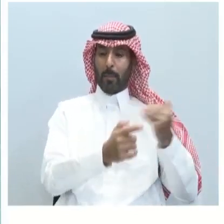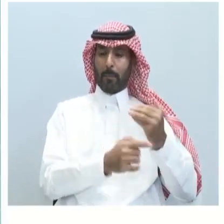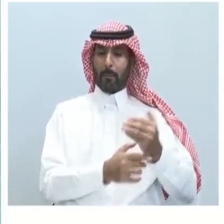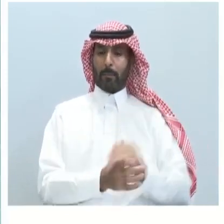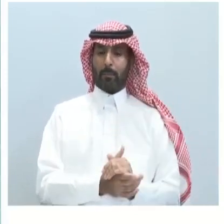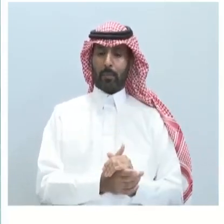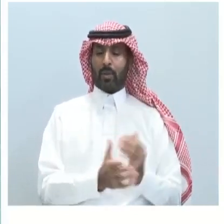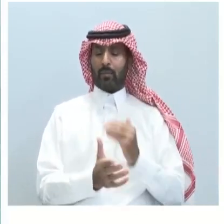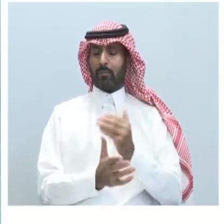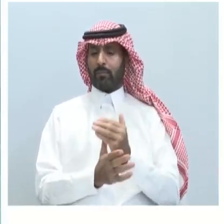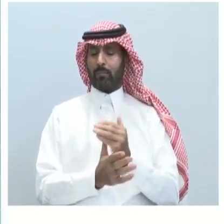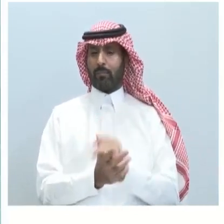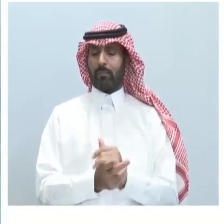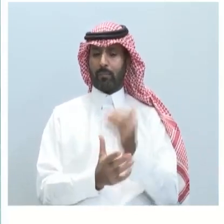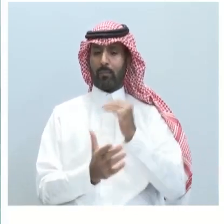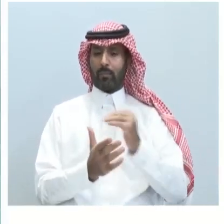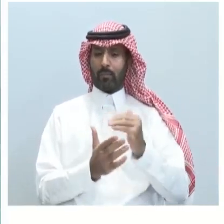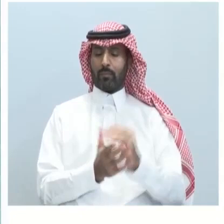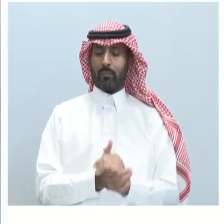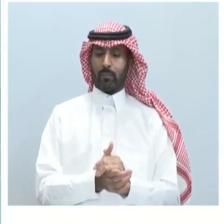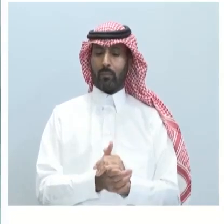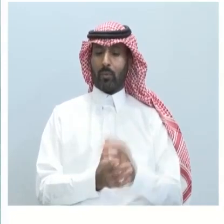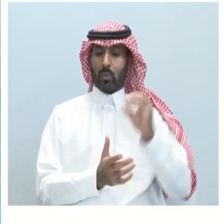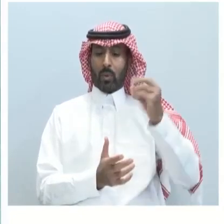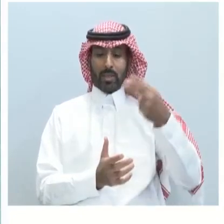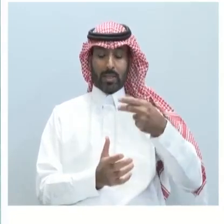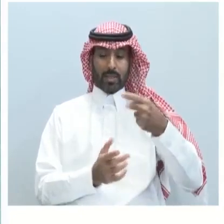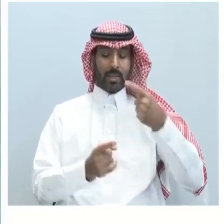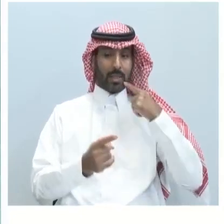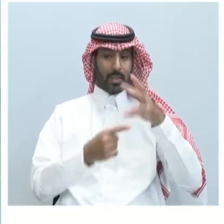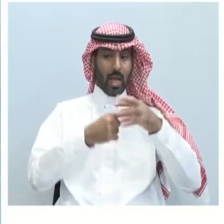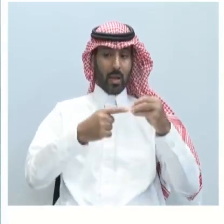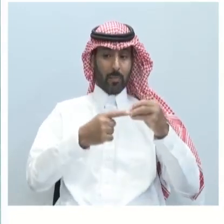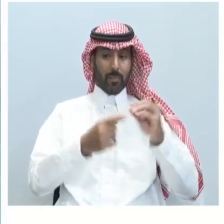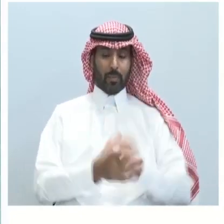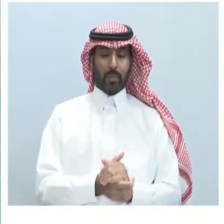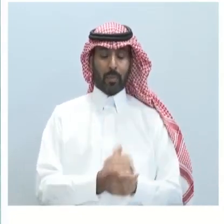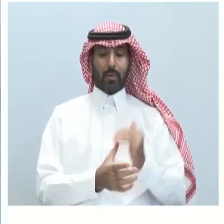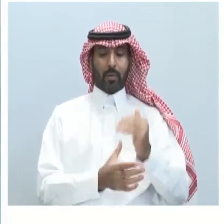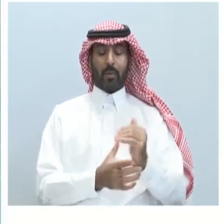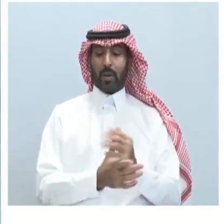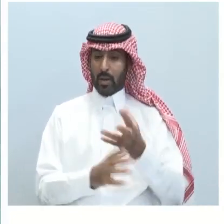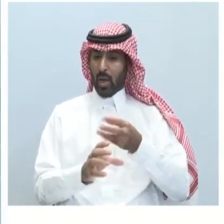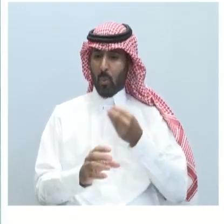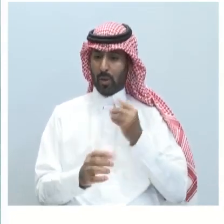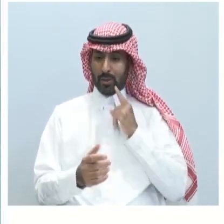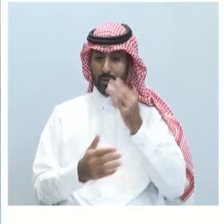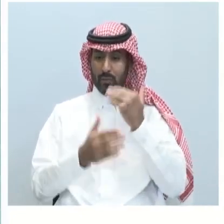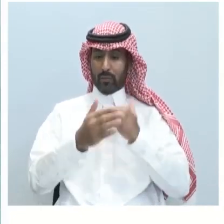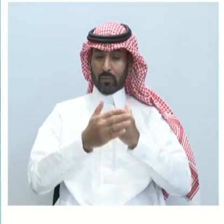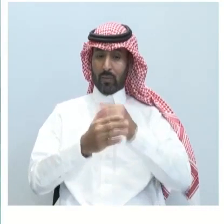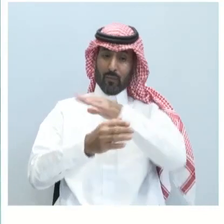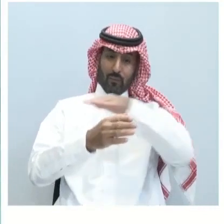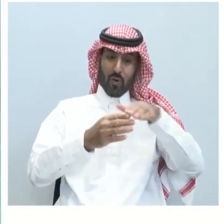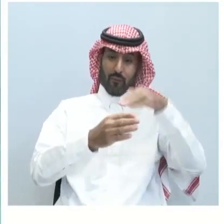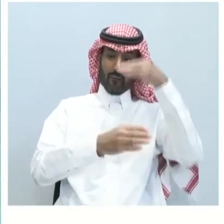الهيدروكسيد عفوا اللي هو تركيزه الهيدروكسين اللي هو او اتش سالب هذه بالنسبه لمين بالنسبه للنواتج تكون في البسط اما بالنسبه